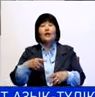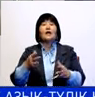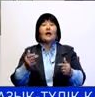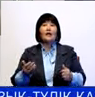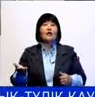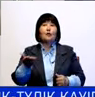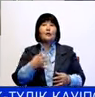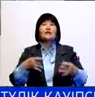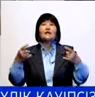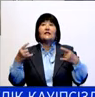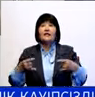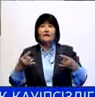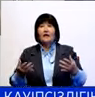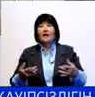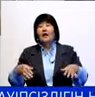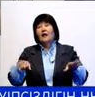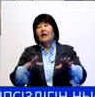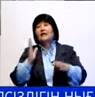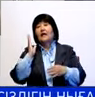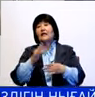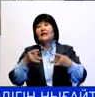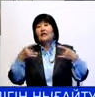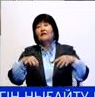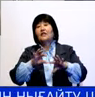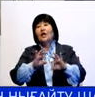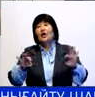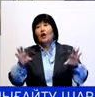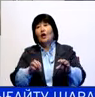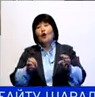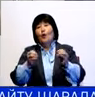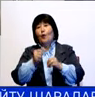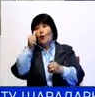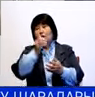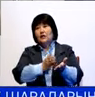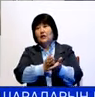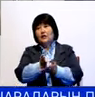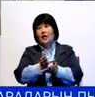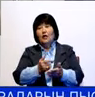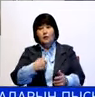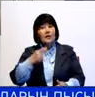телевидение да Кадам гаткери эфир хабарлар он желгадин